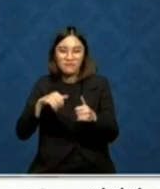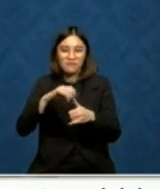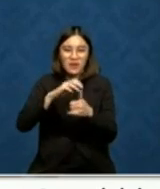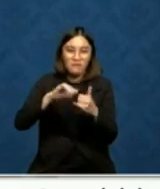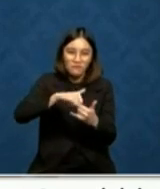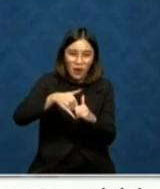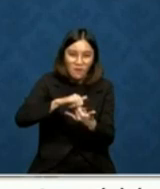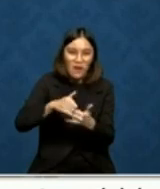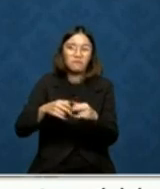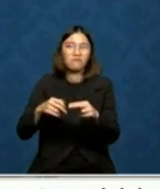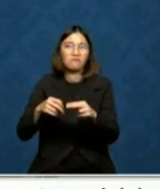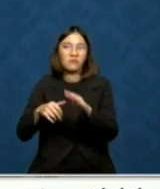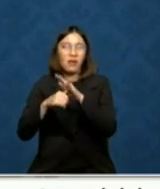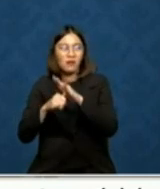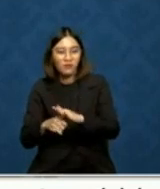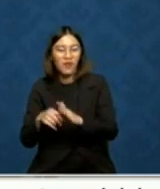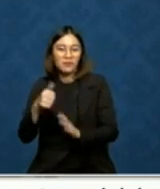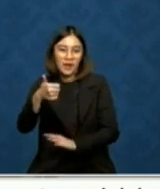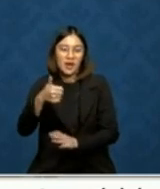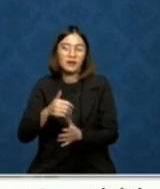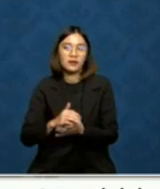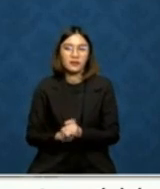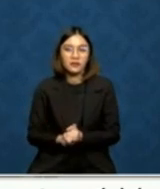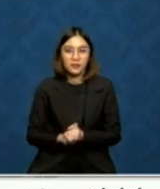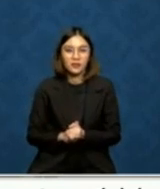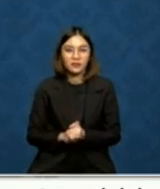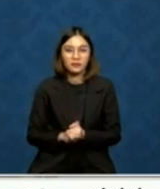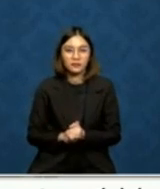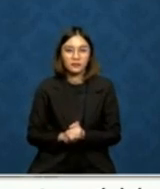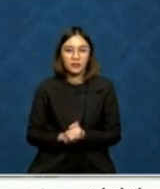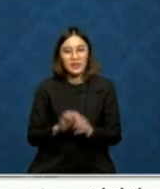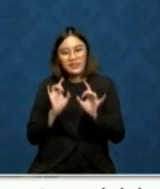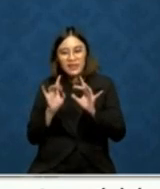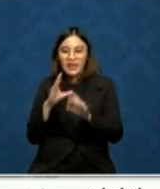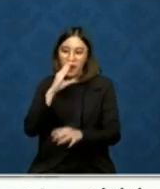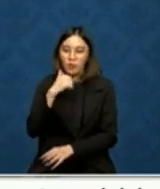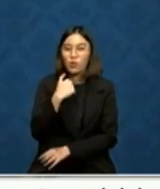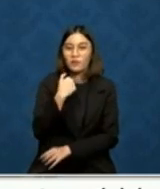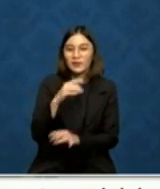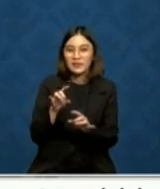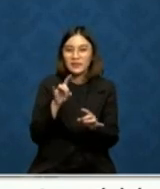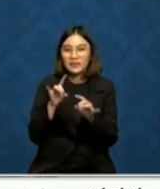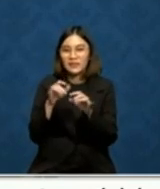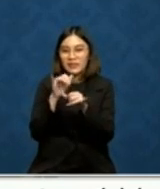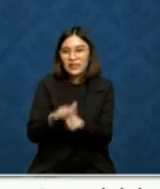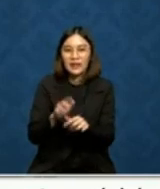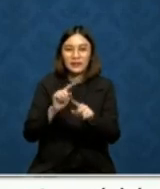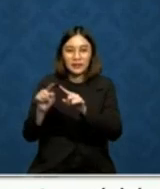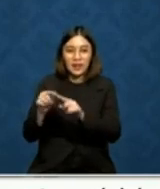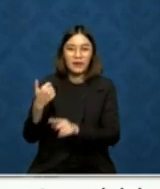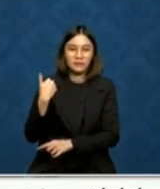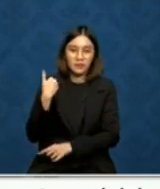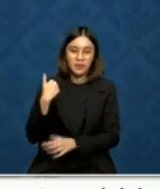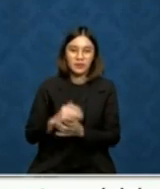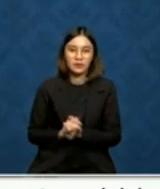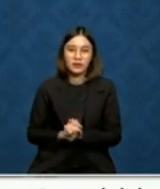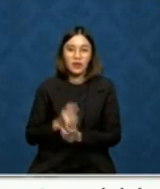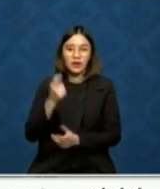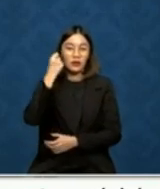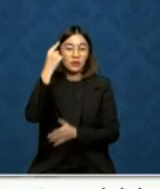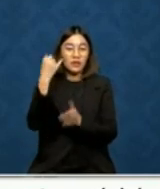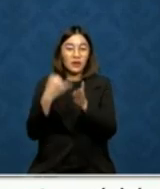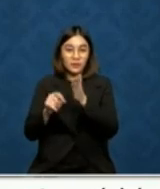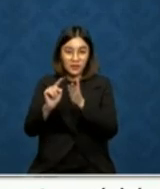จะเป็นเพศไหนก็สามารถเป็นผู้คุกคามทางเพศผู้อื่นได้เช่นเดียวกันค่ะประการที่สองค่ะมีความเข้าใจผิ